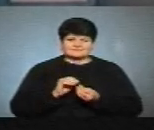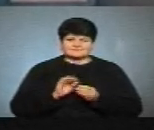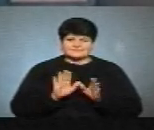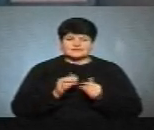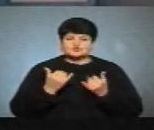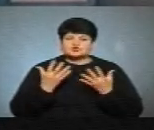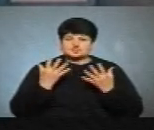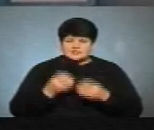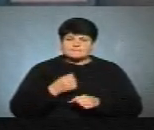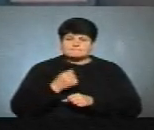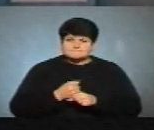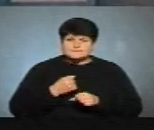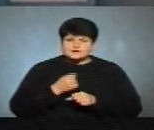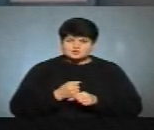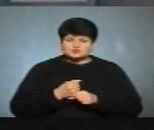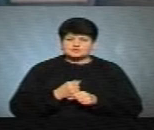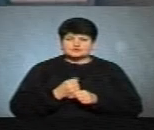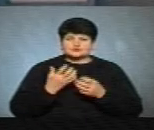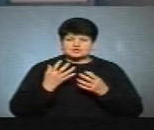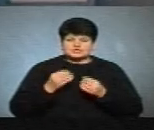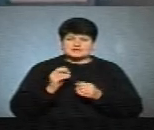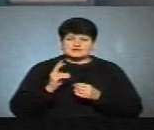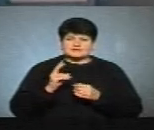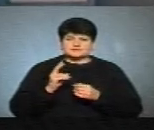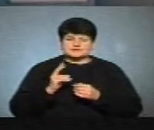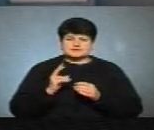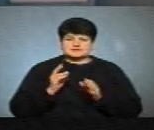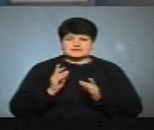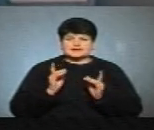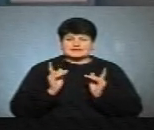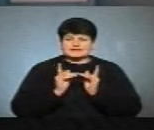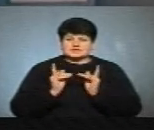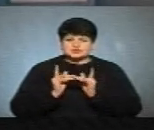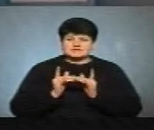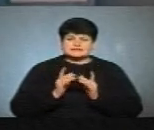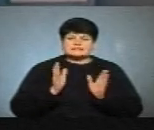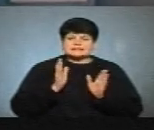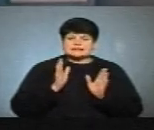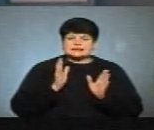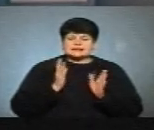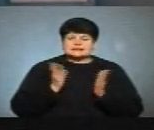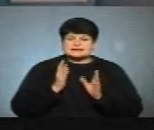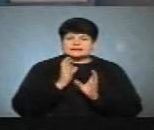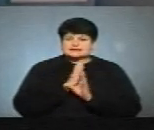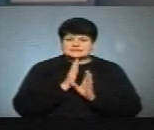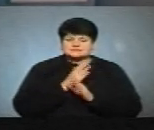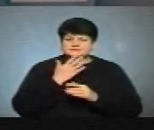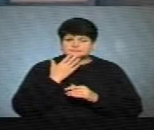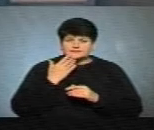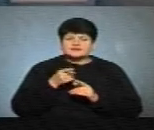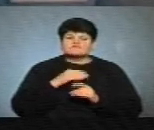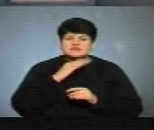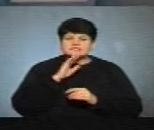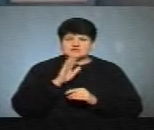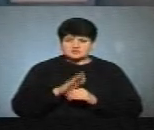день працюють, розводять ще кисень. І та кількість ліжок киснем, які на сьогоднішній день розгорнуті в цих лікарнях, її